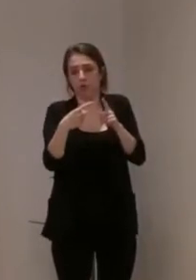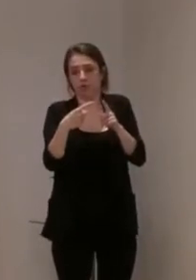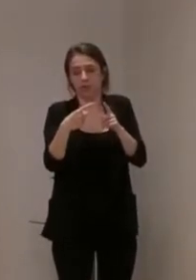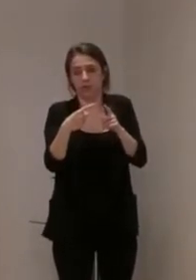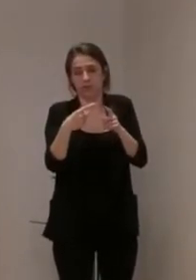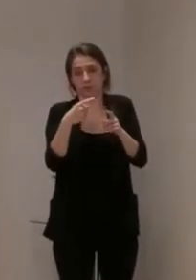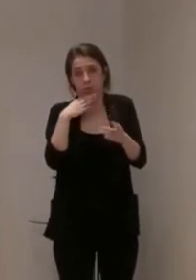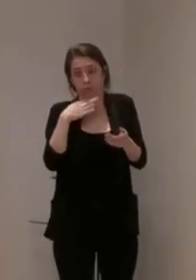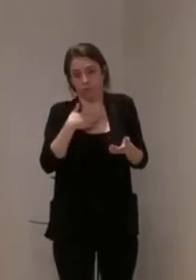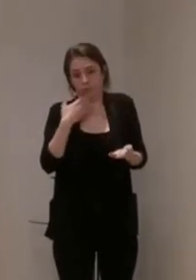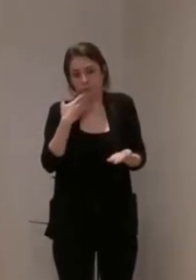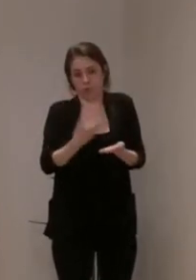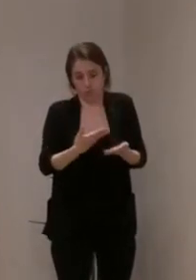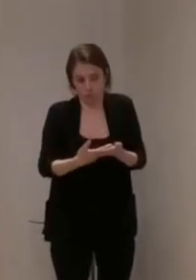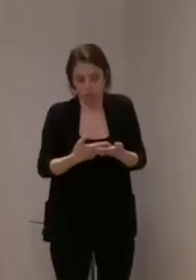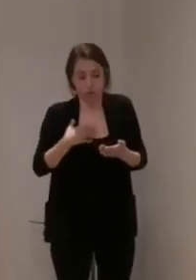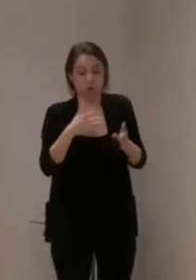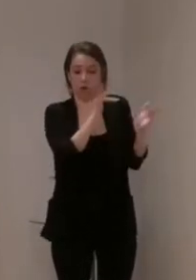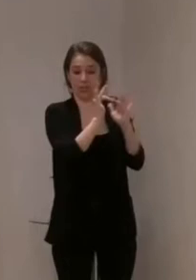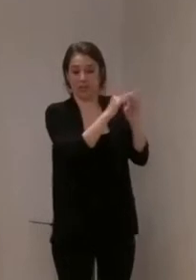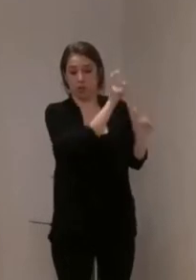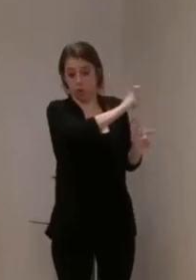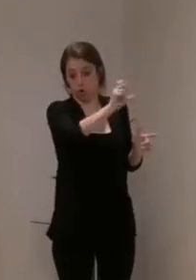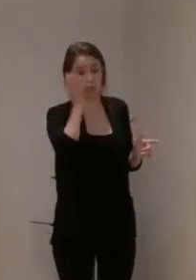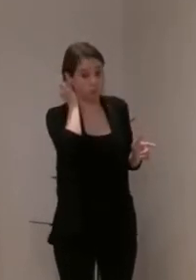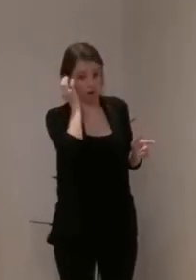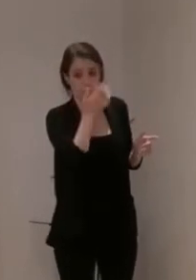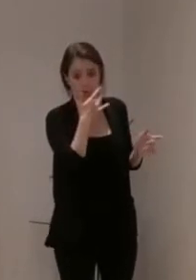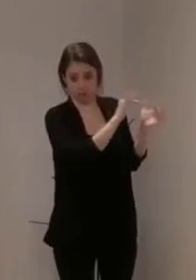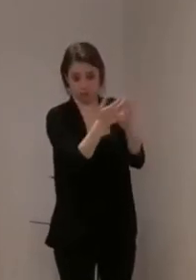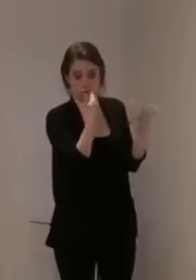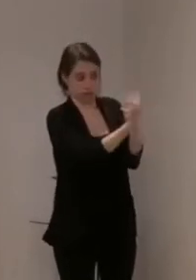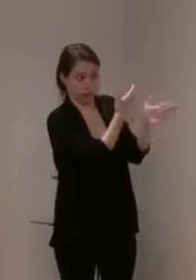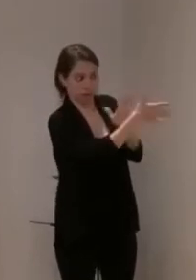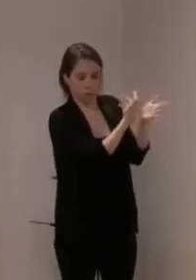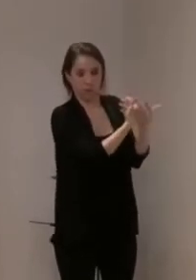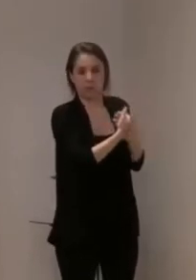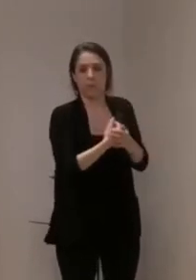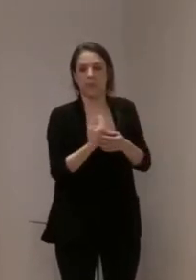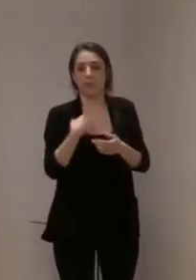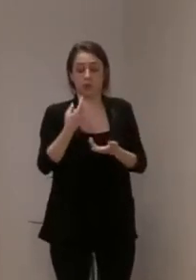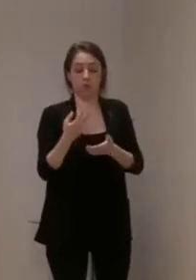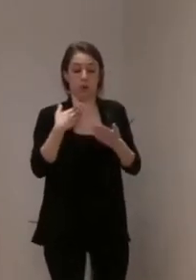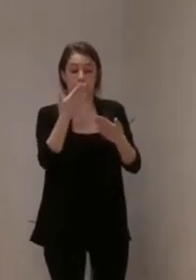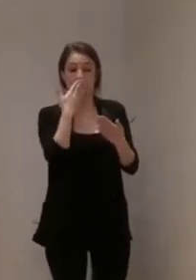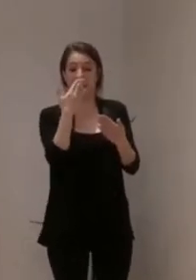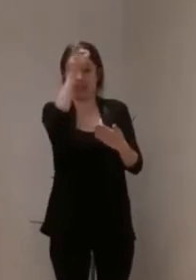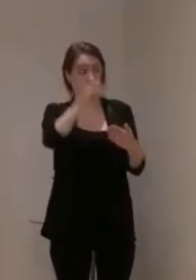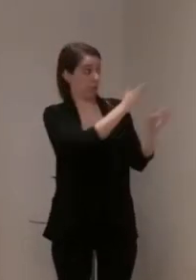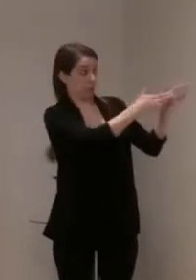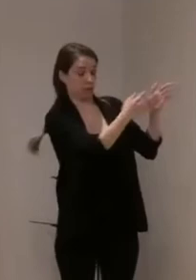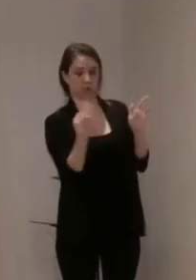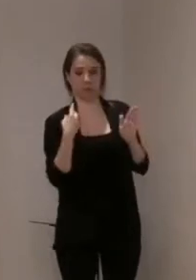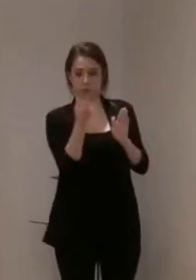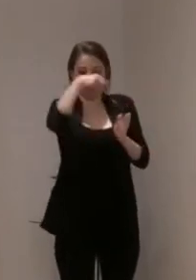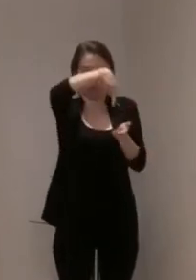feia amb moltes dones de les que he parlat, era que ens tenien dretes de cara a la paret. Dretes